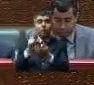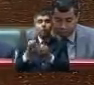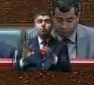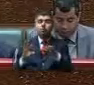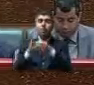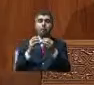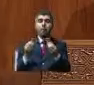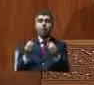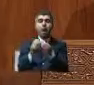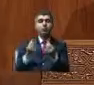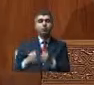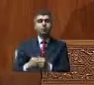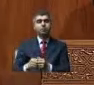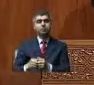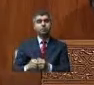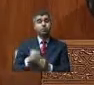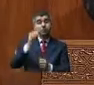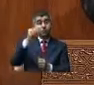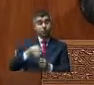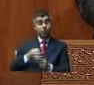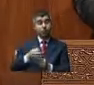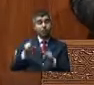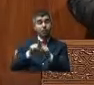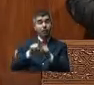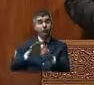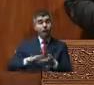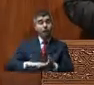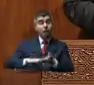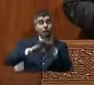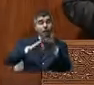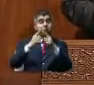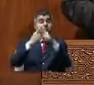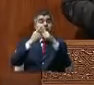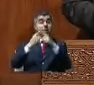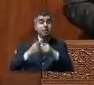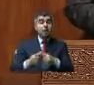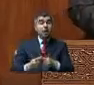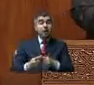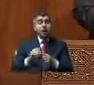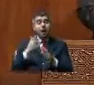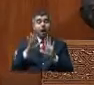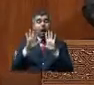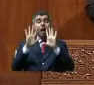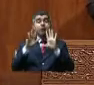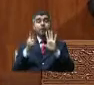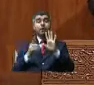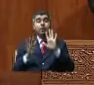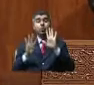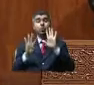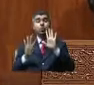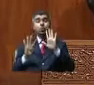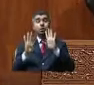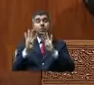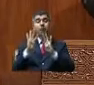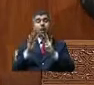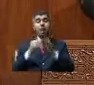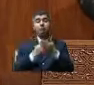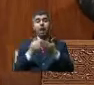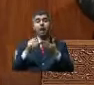وموازاة مع ذلك تم رفع الاعتمادة المخصصة لهذا القطاع من 10.89 مليار درهم